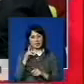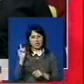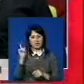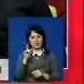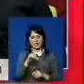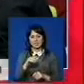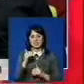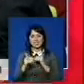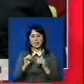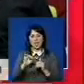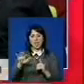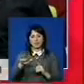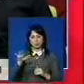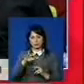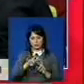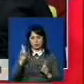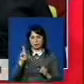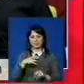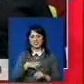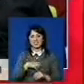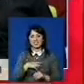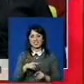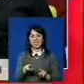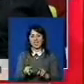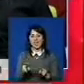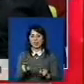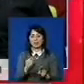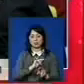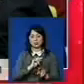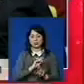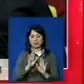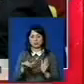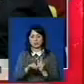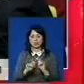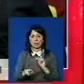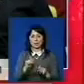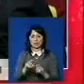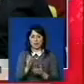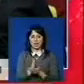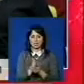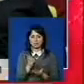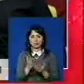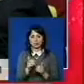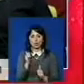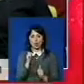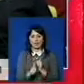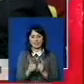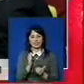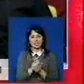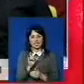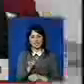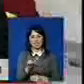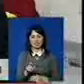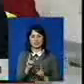ძალიან წარმატებულ ევროპულ ქვეყნებშიც ძირითადად ამგვარი ჰოსპისები შემოწირულობით არსებობენ, თუმცა ყოველთვის არის ის